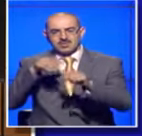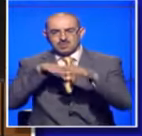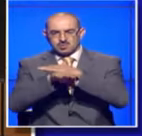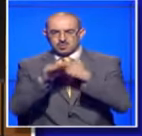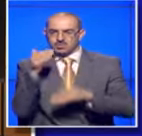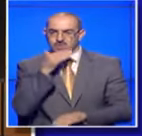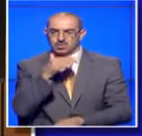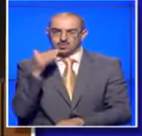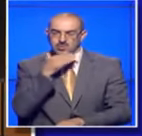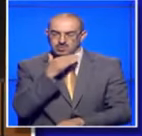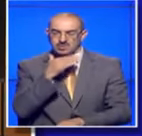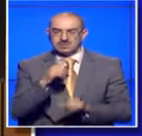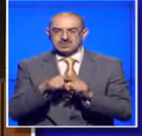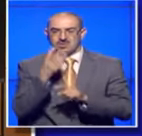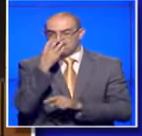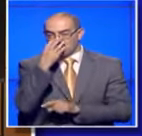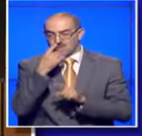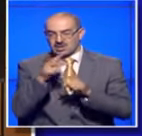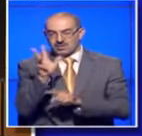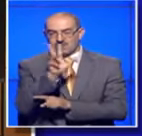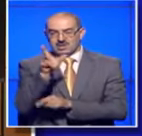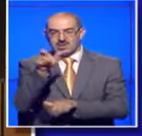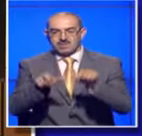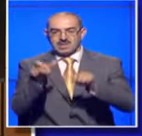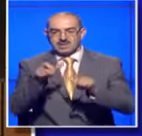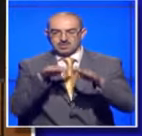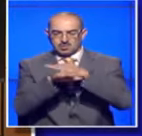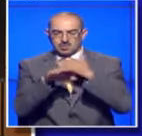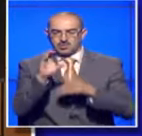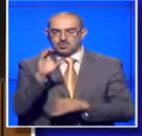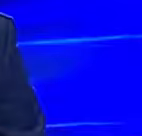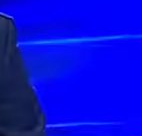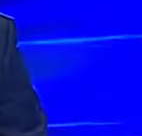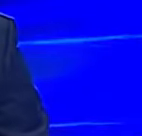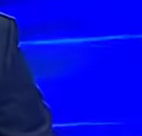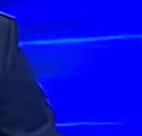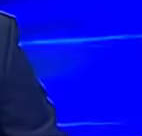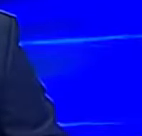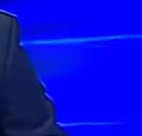الاستشفاء 33 مريض حاليا في العناية المركزة وفي الأخير